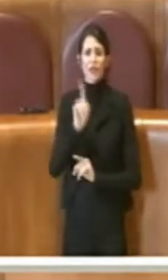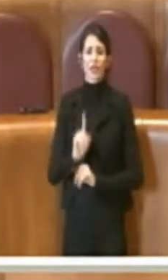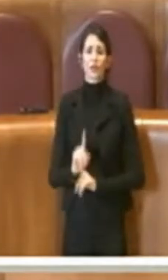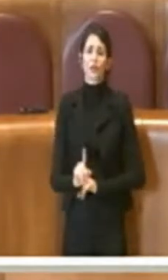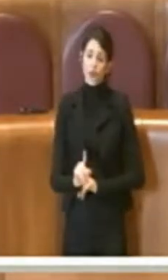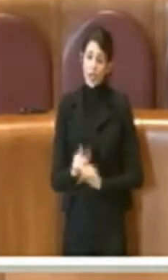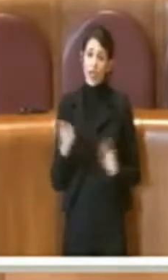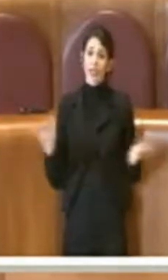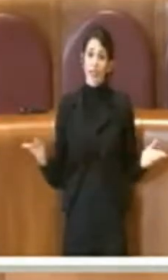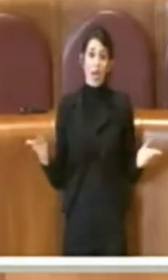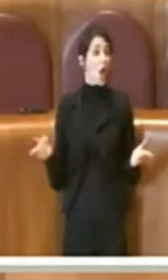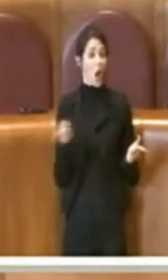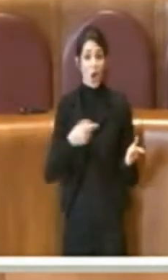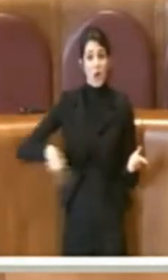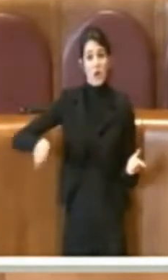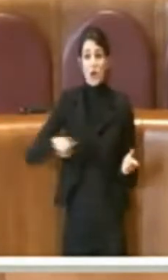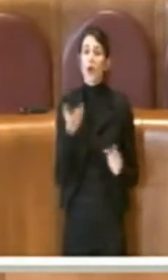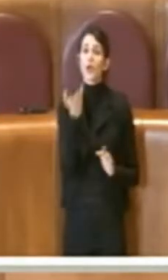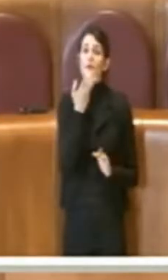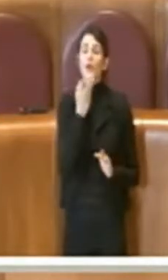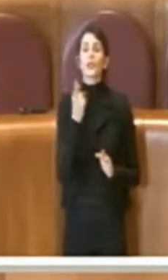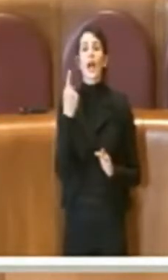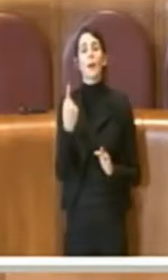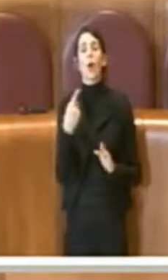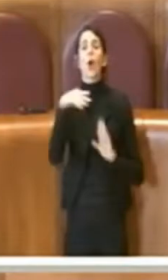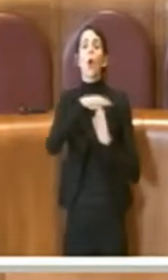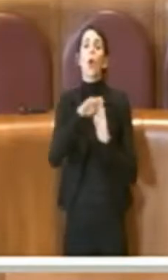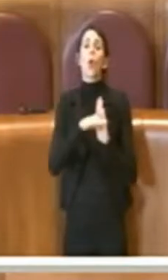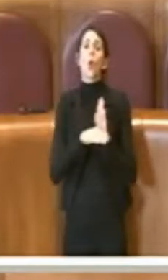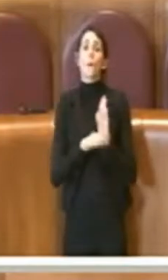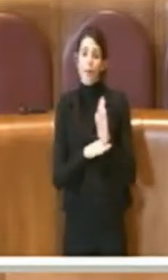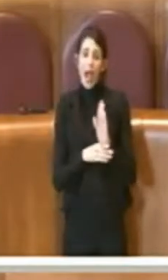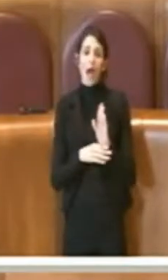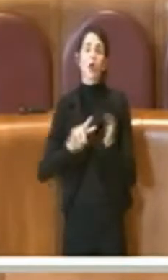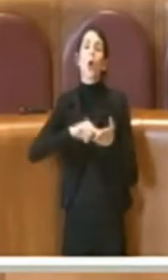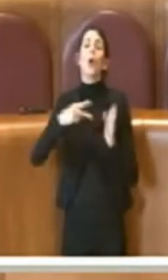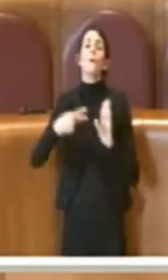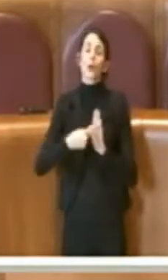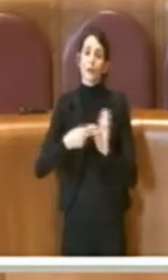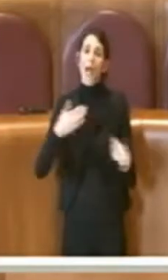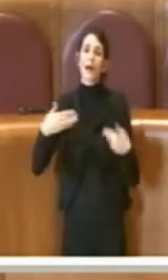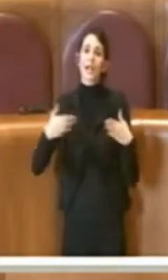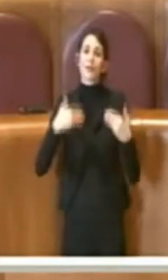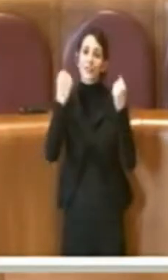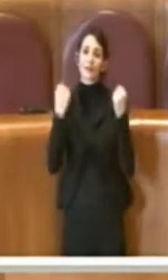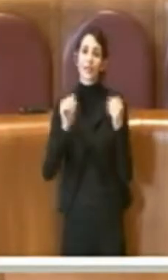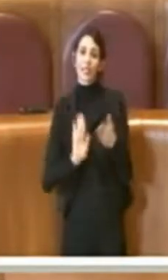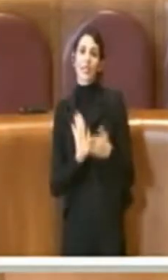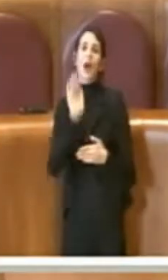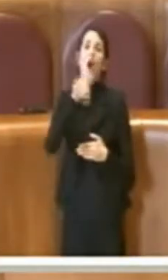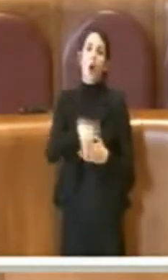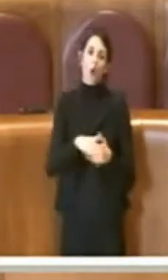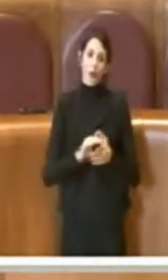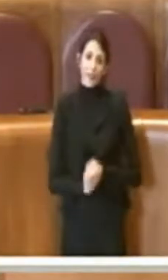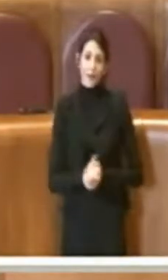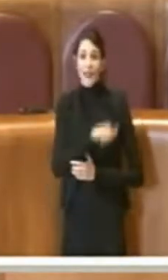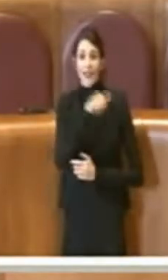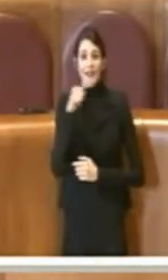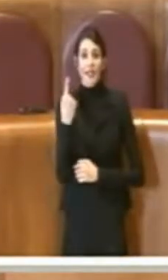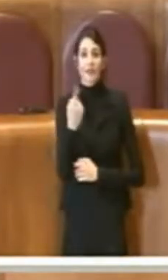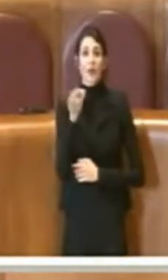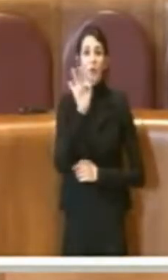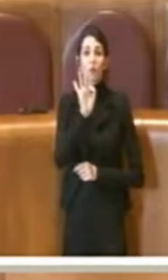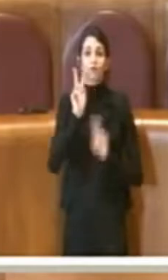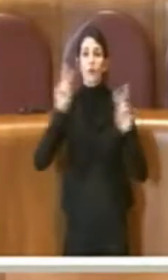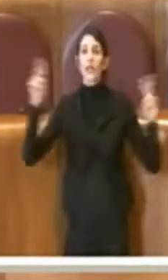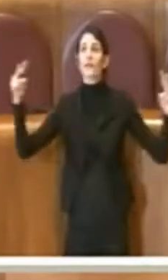predisposizione di un piano per il superamento dell'emergenza abitativa perché è necessario avere una visione d'insieme, una visione futura. Signori,